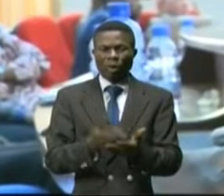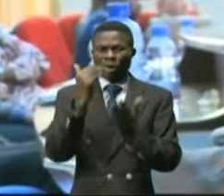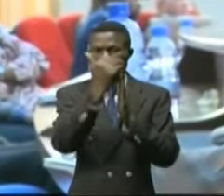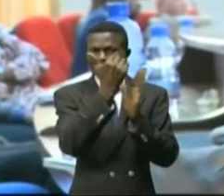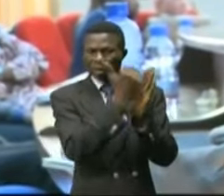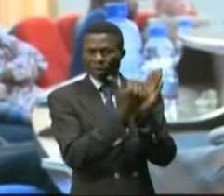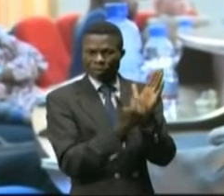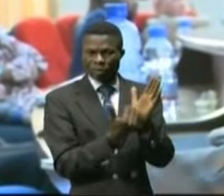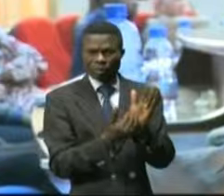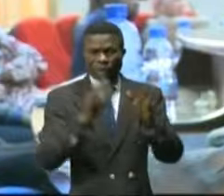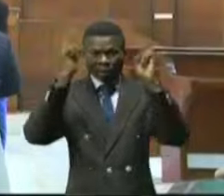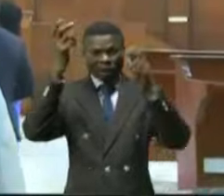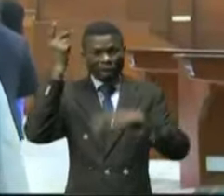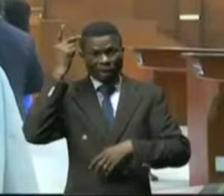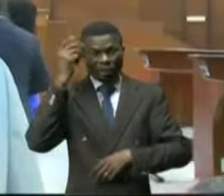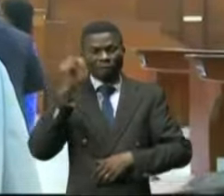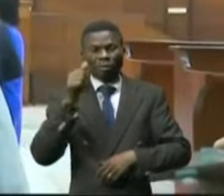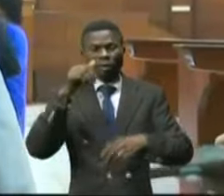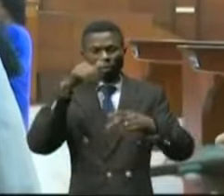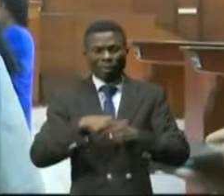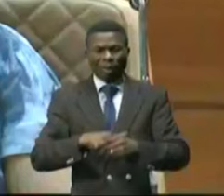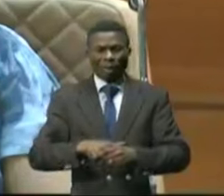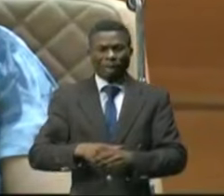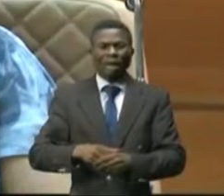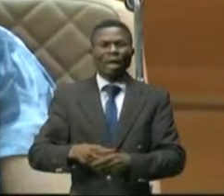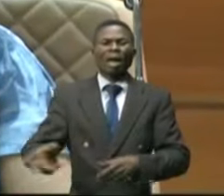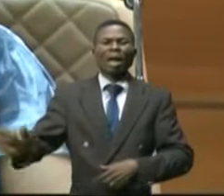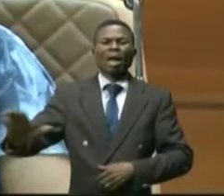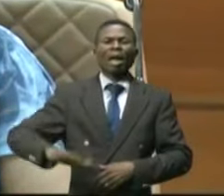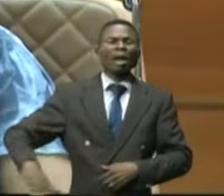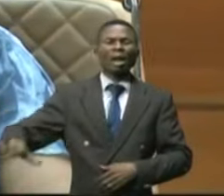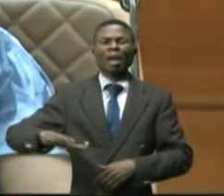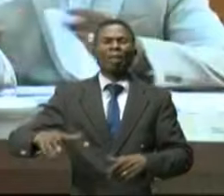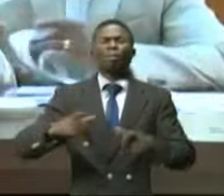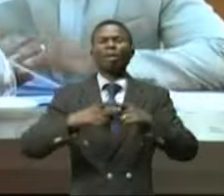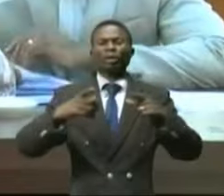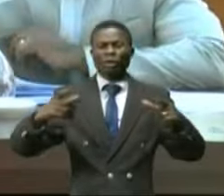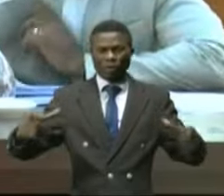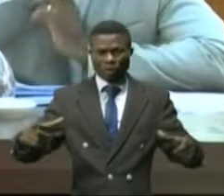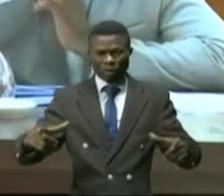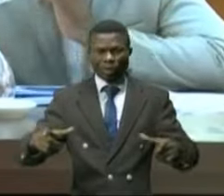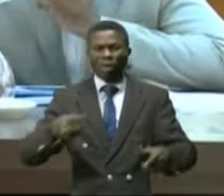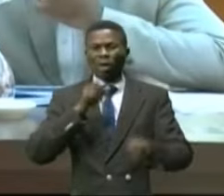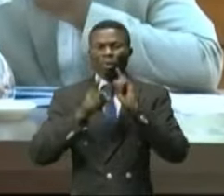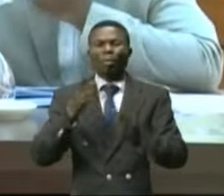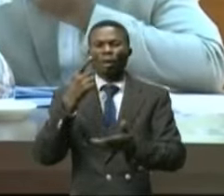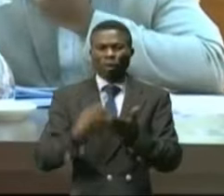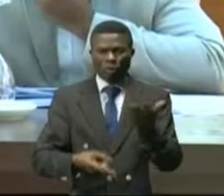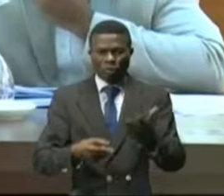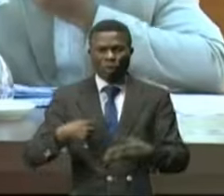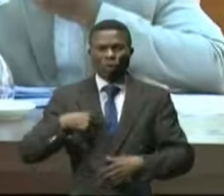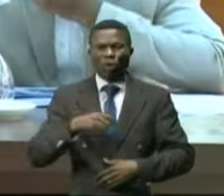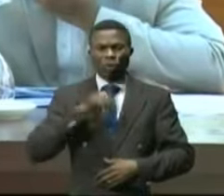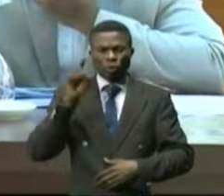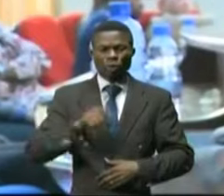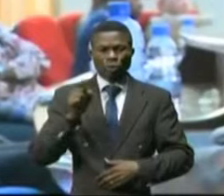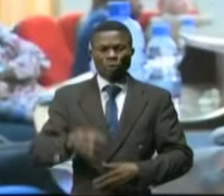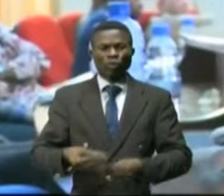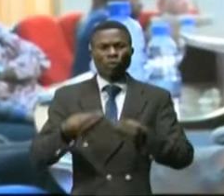seulement dans la ville de Kinshasa, mais à travers toutes les provinces de la République démocratique du Congo. Et on échange pourquoi? Parce qu'on devra